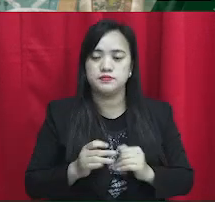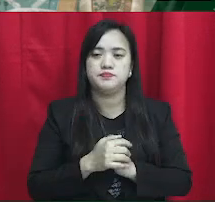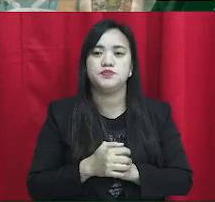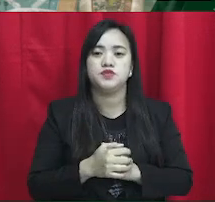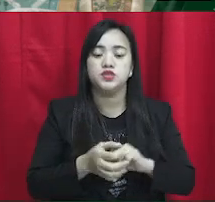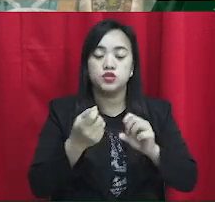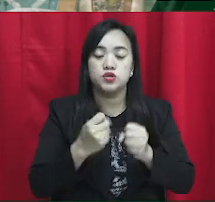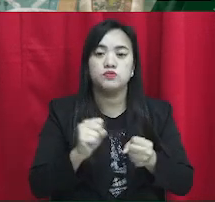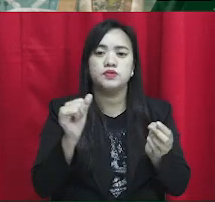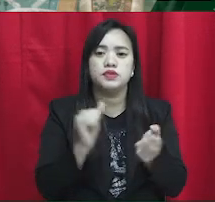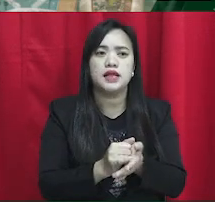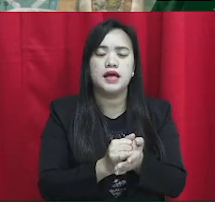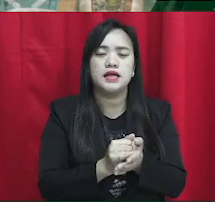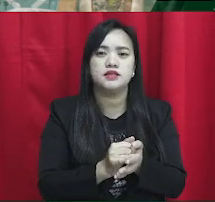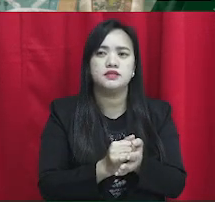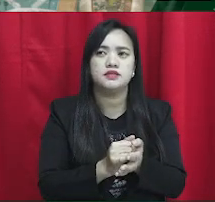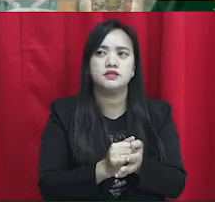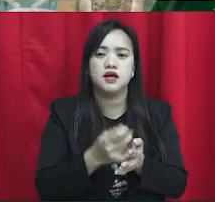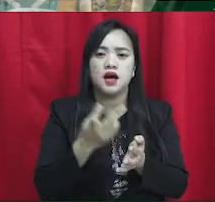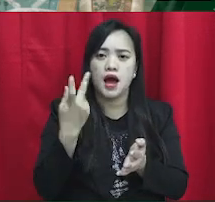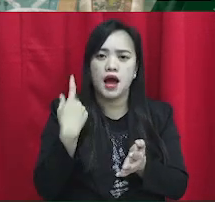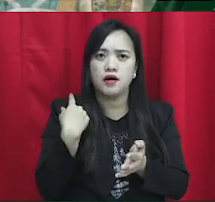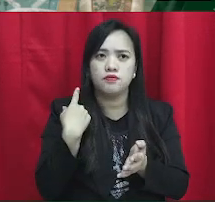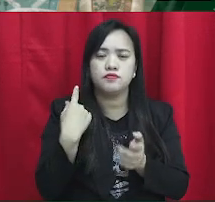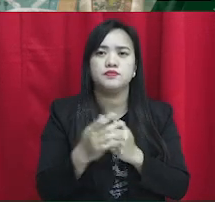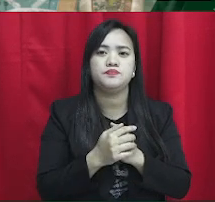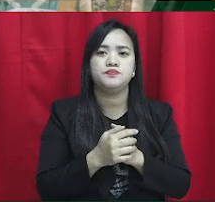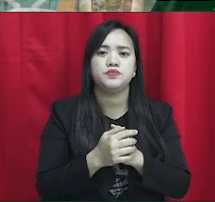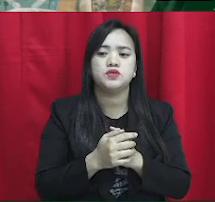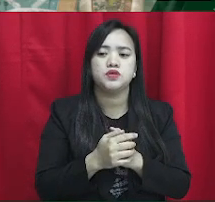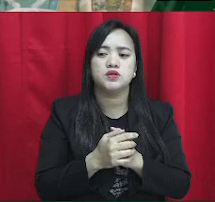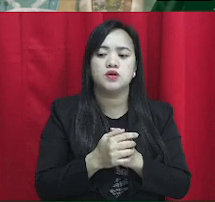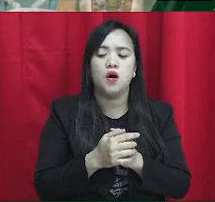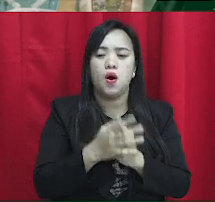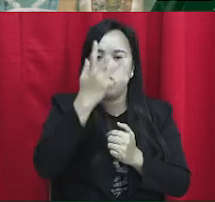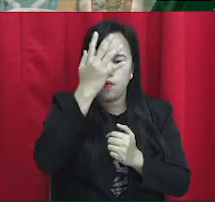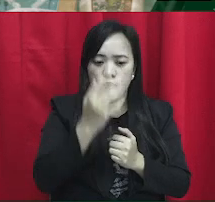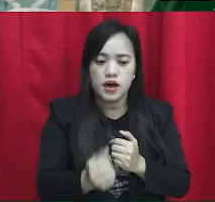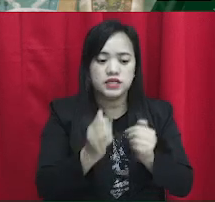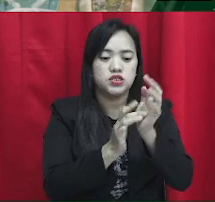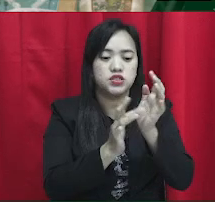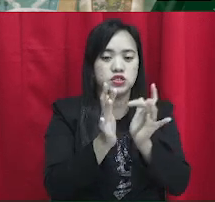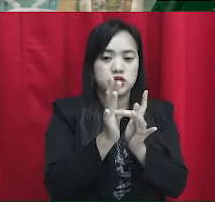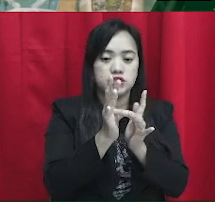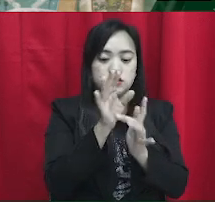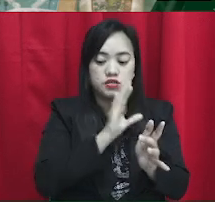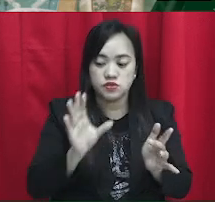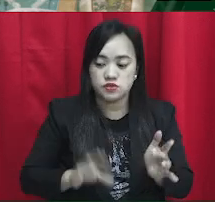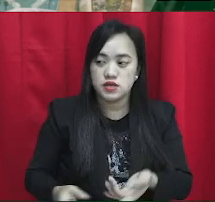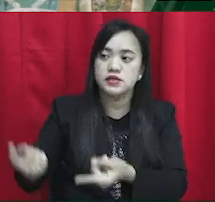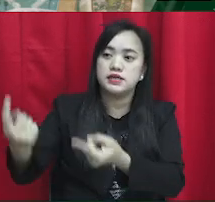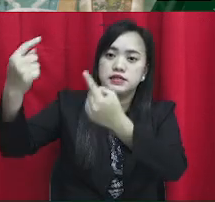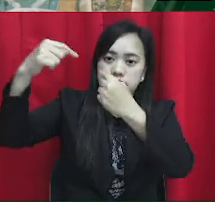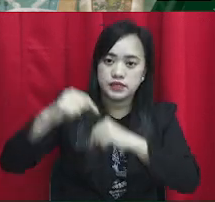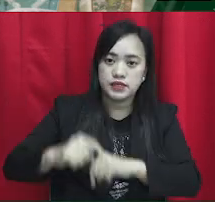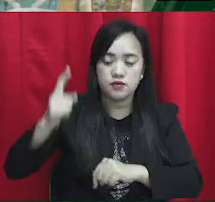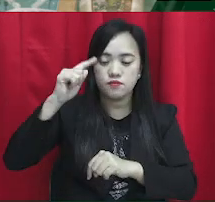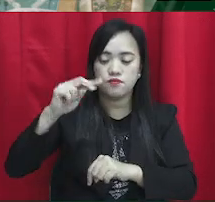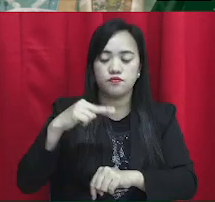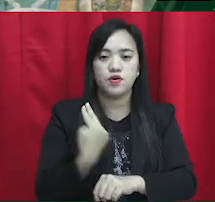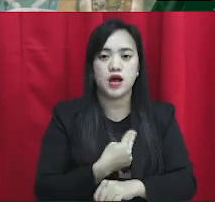para maisakatuparan ang fulfillment ng kanyang pagbaba dito to save us, ginamit po ang isang